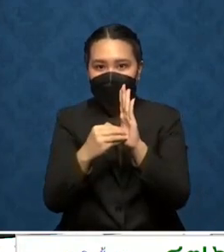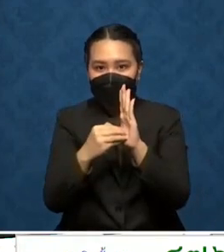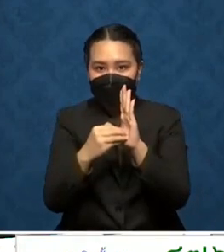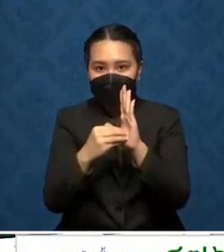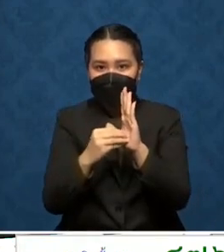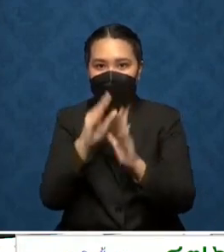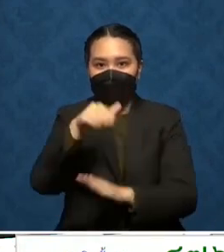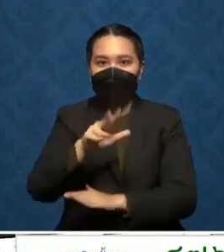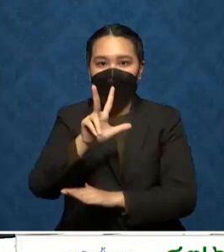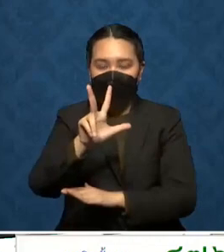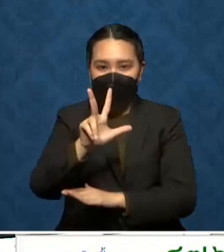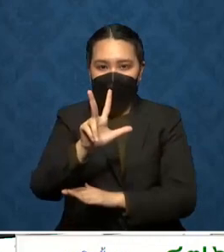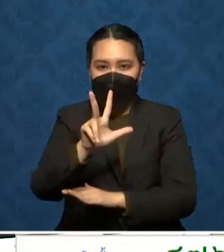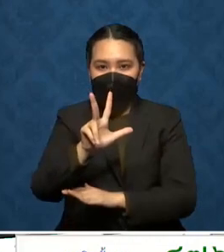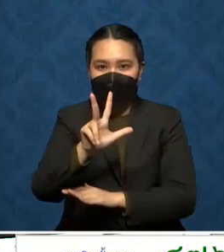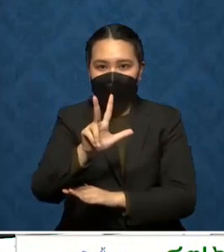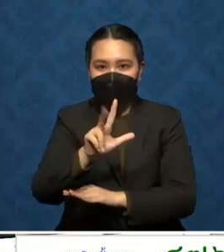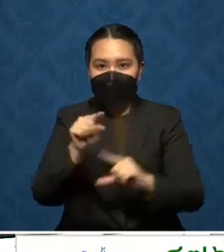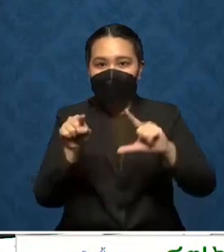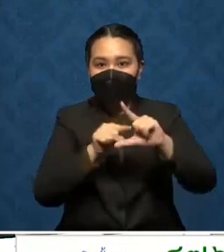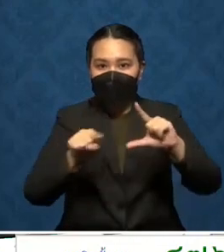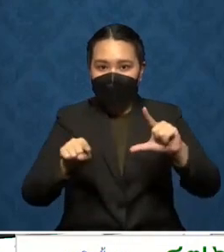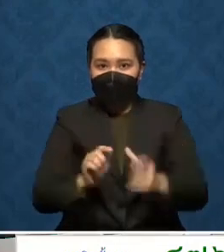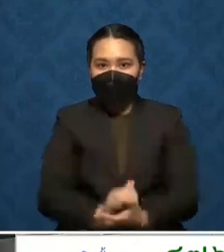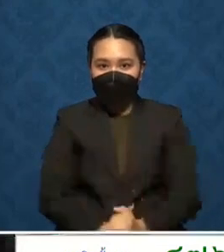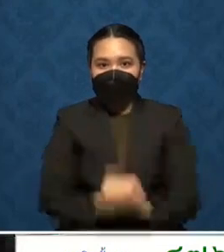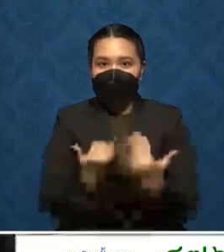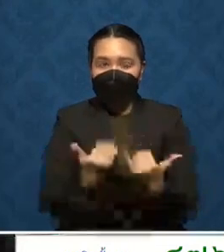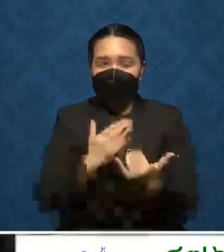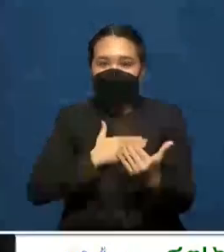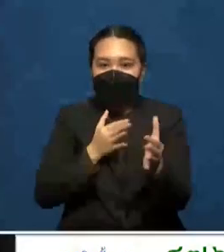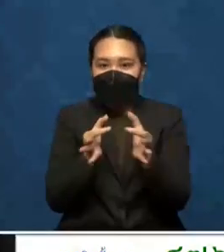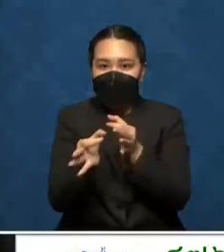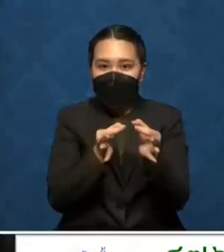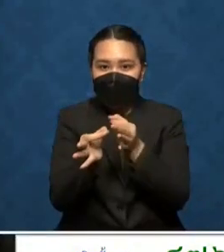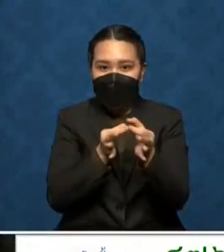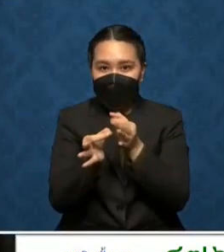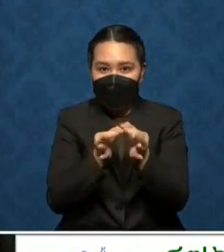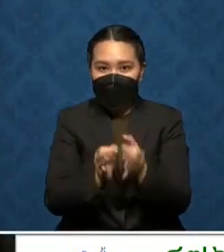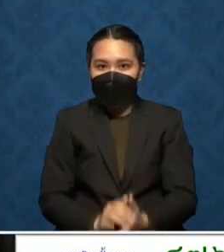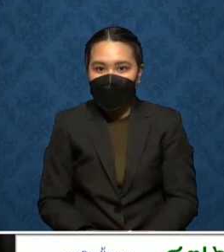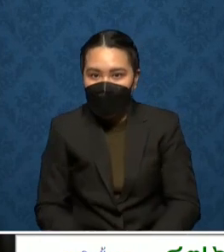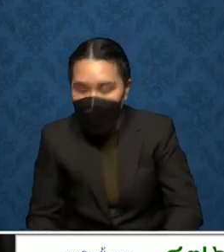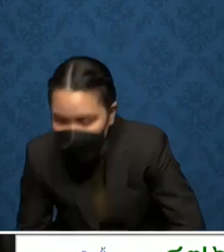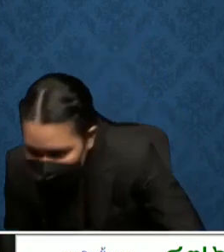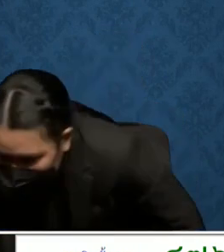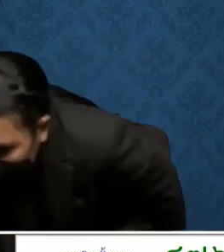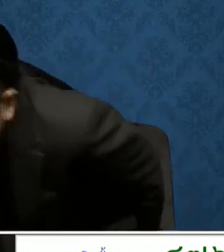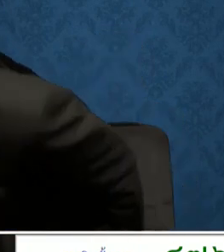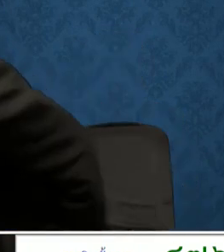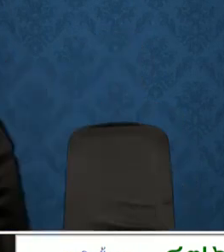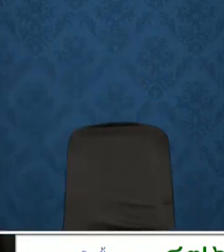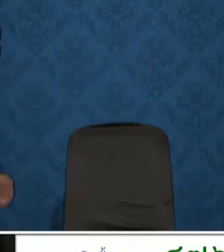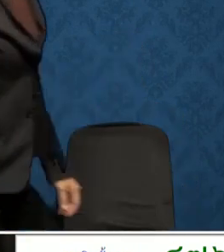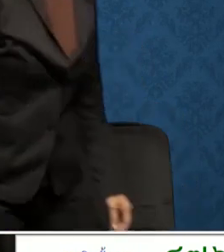คองศาลบางกอกใหญ่พักเก้าไก่ครับวนนี้ผมขออริยาท่ประทานอภิปายนะครับแล้วก็สอบถามไปยัง